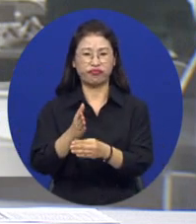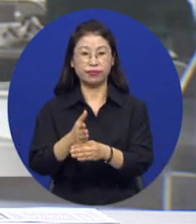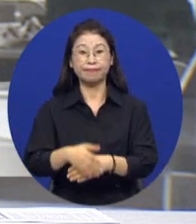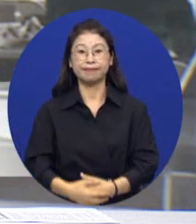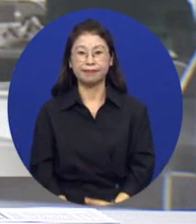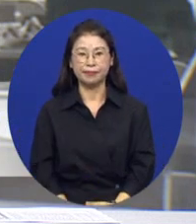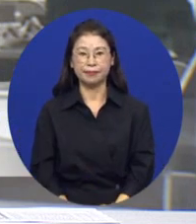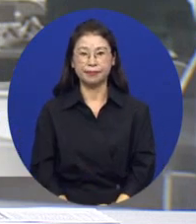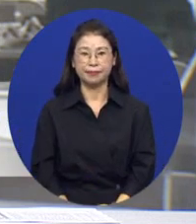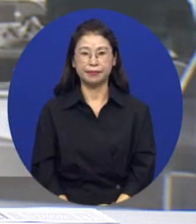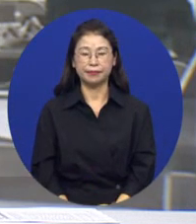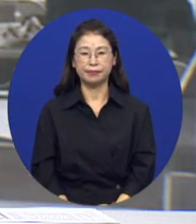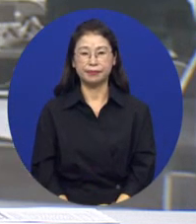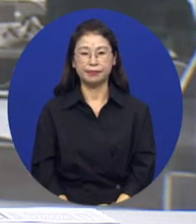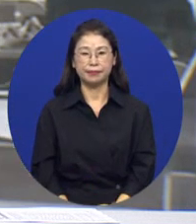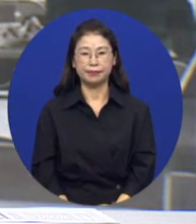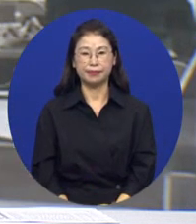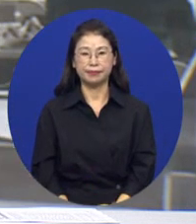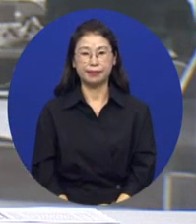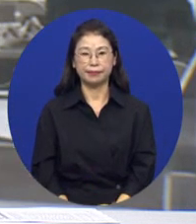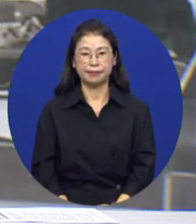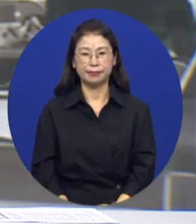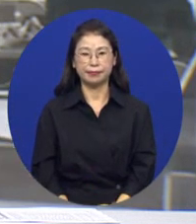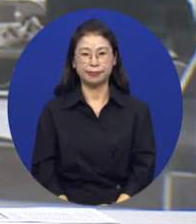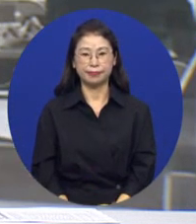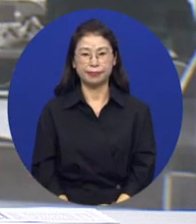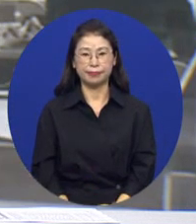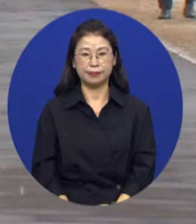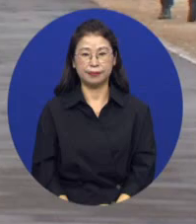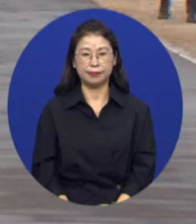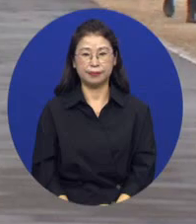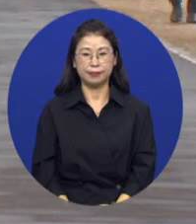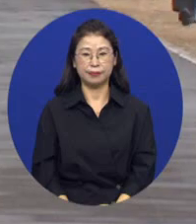있습니다. 권혁태 기자가 보도합니다.